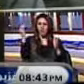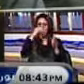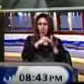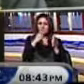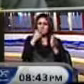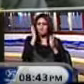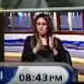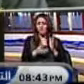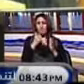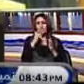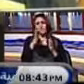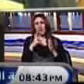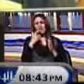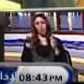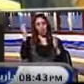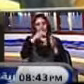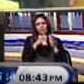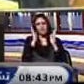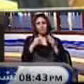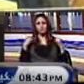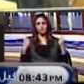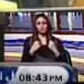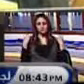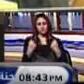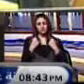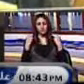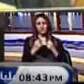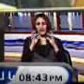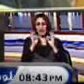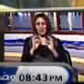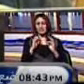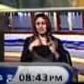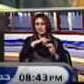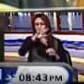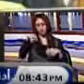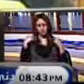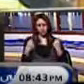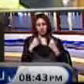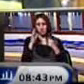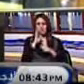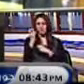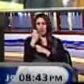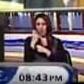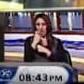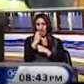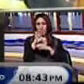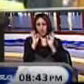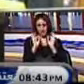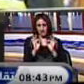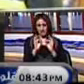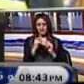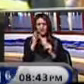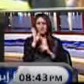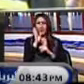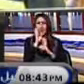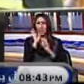حالتهم متوسطة أو حالتهم بسيطة. وطبعا في دورات تدريبية بيتم على العربية وعلى الأجهزة، وإزاي ويتم عمل سيناريو كامل إزاي